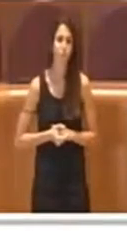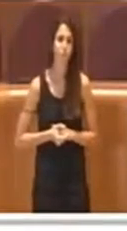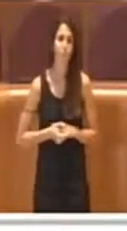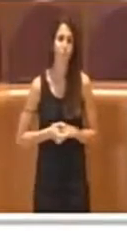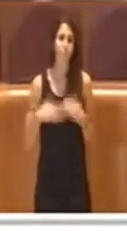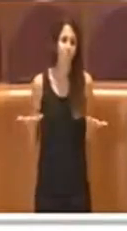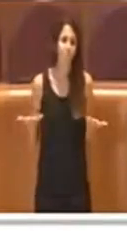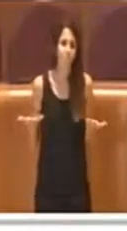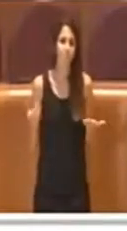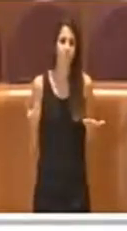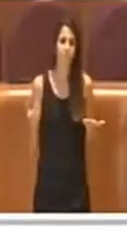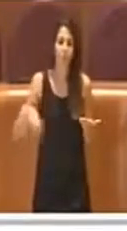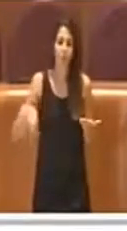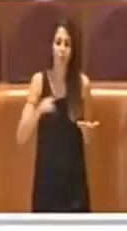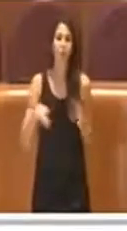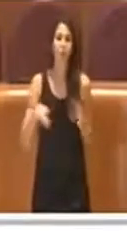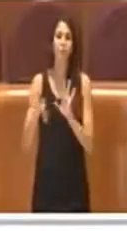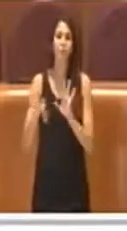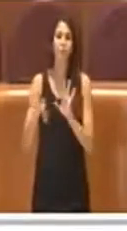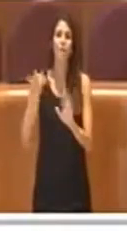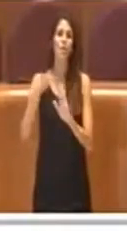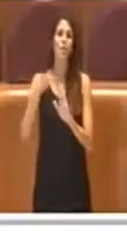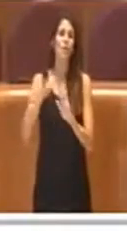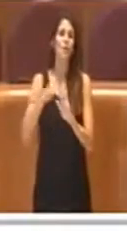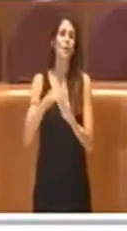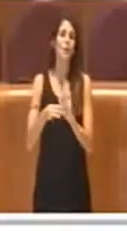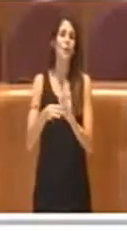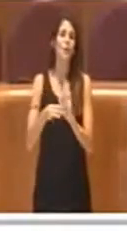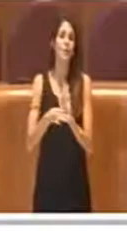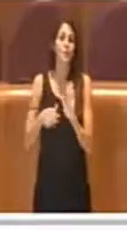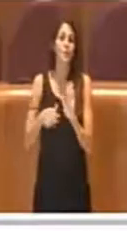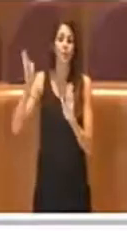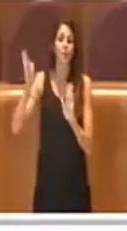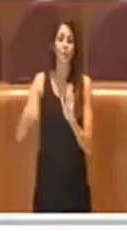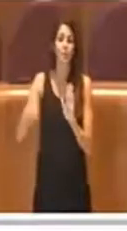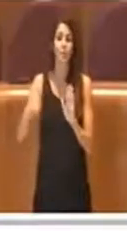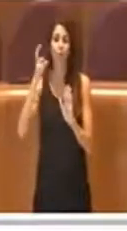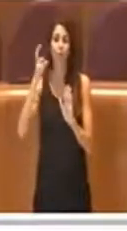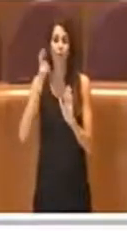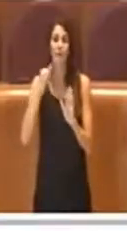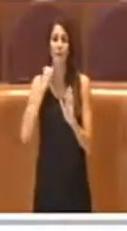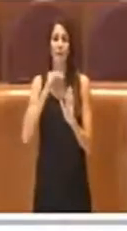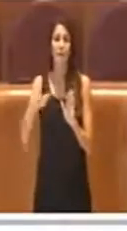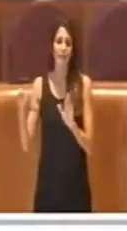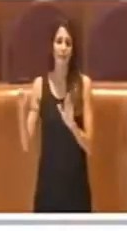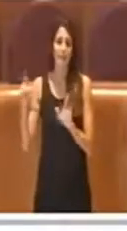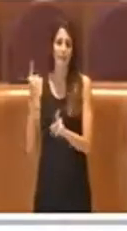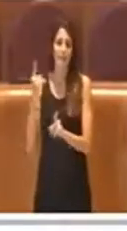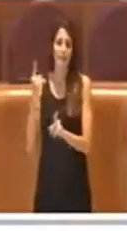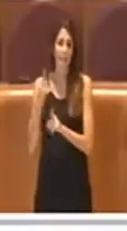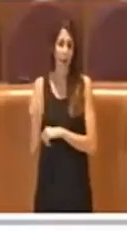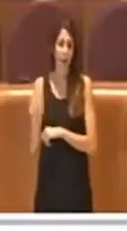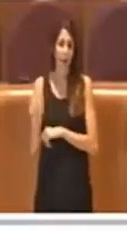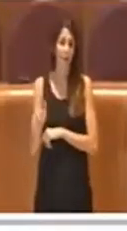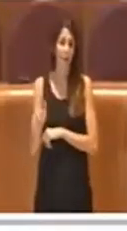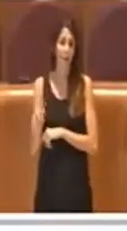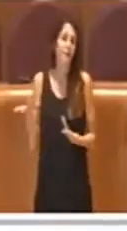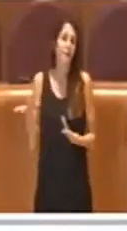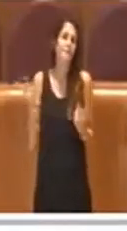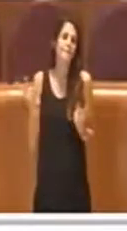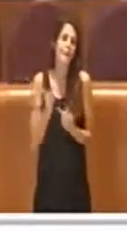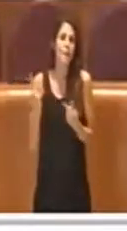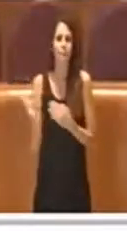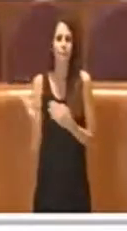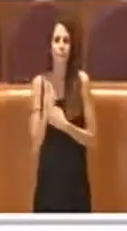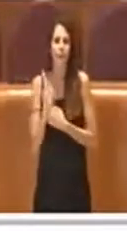diciamo, i requisiti che dovrà avere il punto verde infanzia. È solo per questo che viene escluso anche il servizio del bagno. Questo poi ci aiuterà